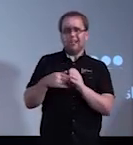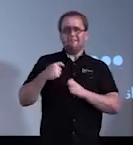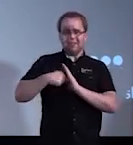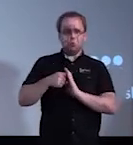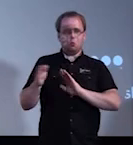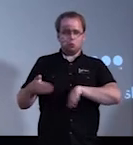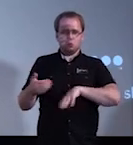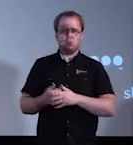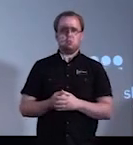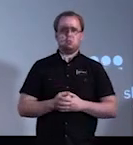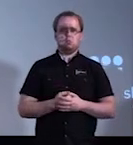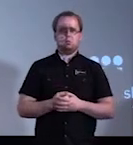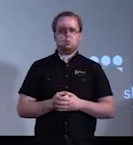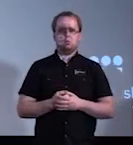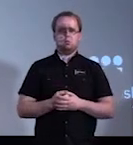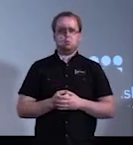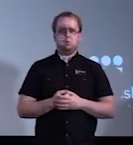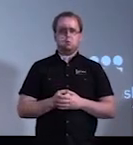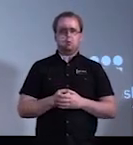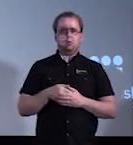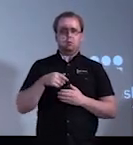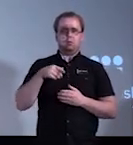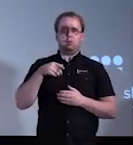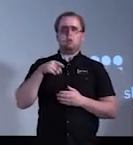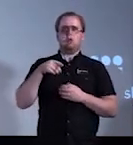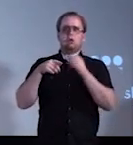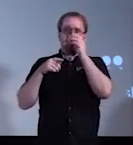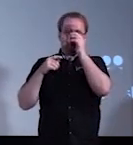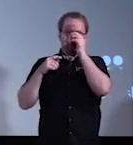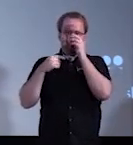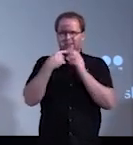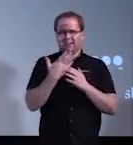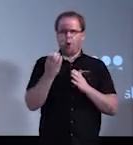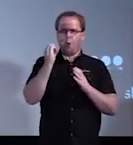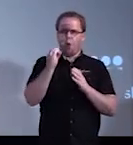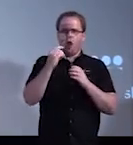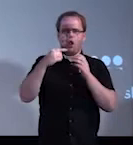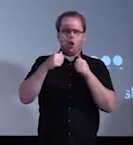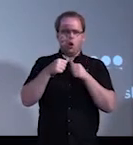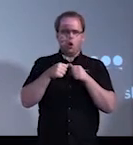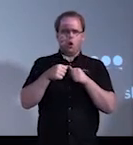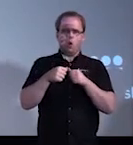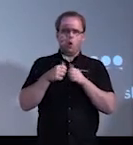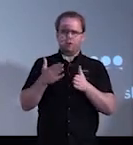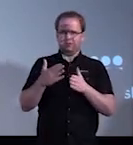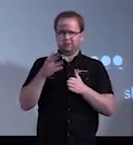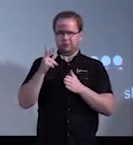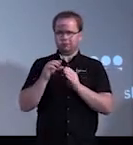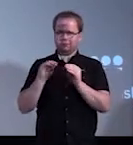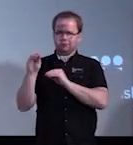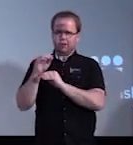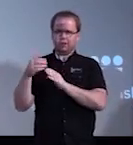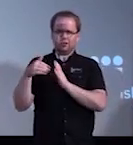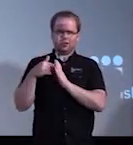där får det väldigt, jag säger inte olovlig hantering som en omskrivning av piracy eller